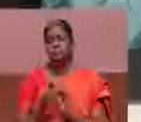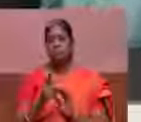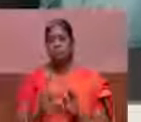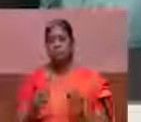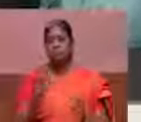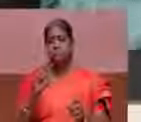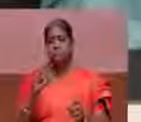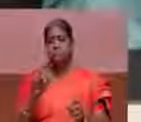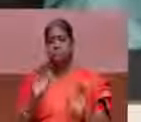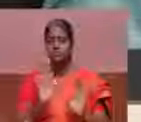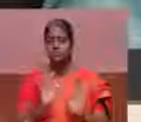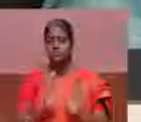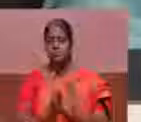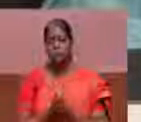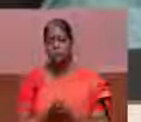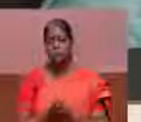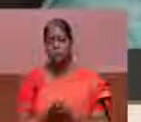நீங்க கார்டு வச்சிருக்கீங்களா